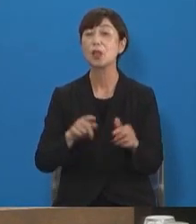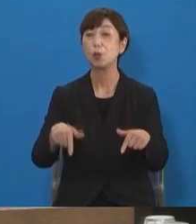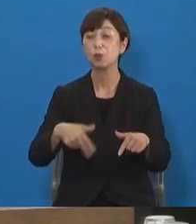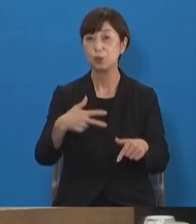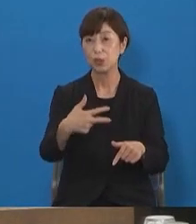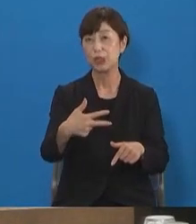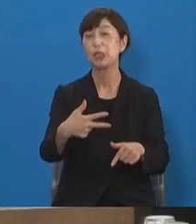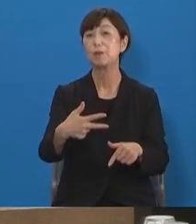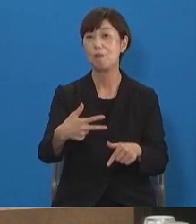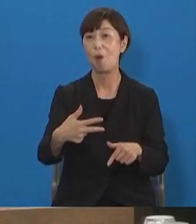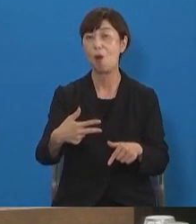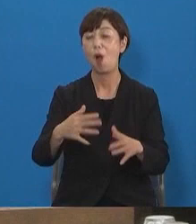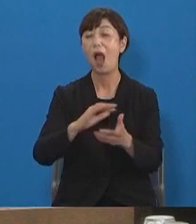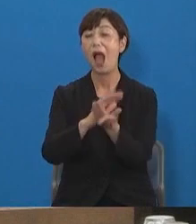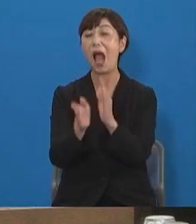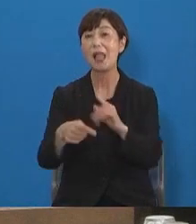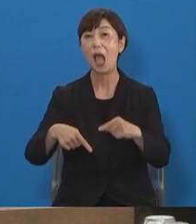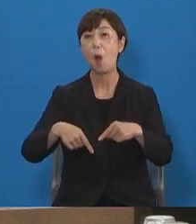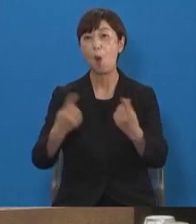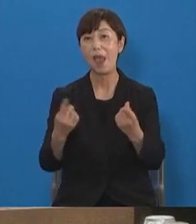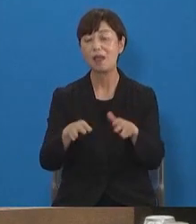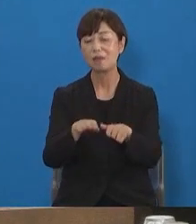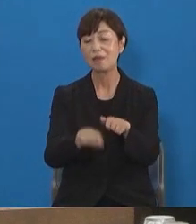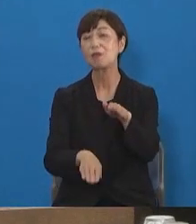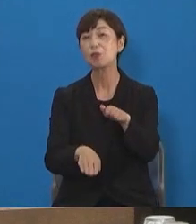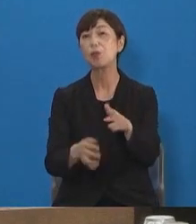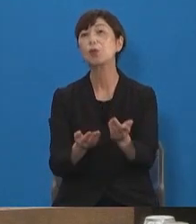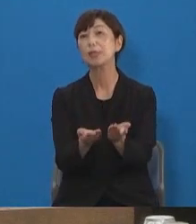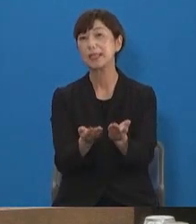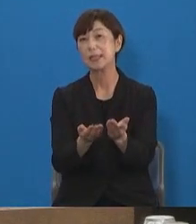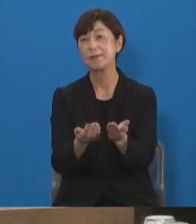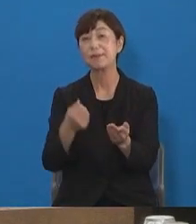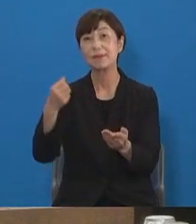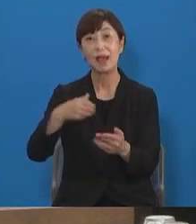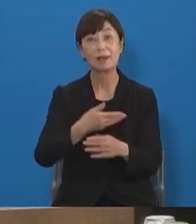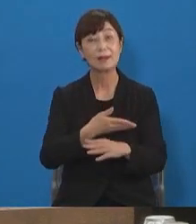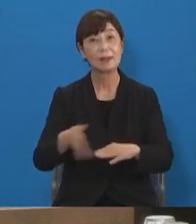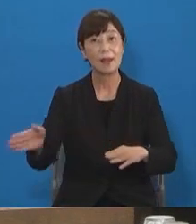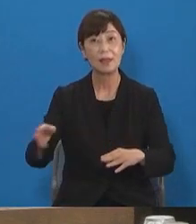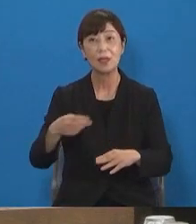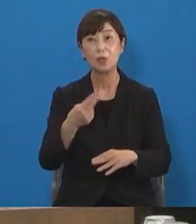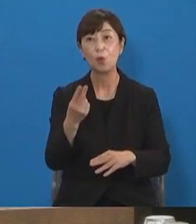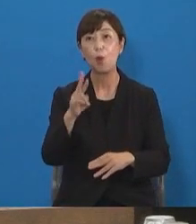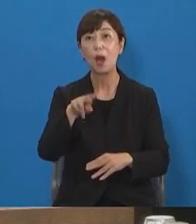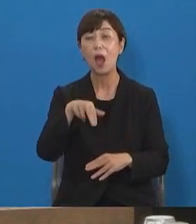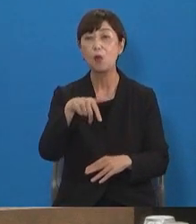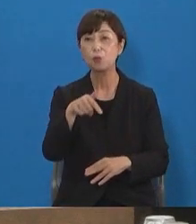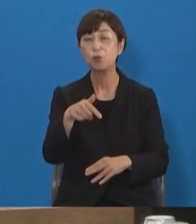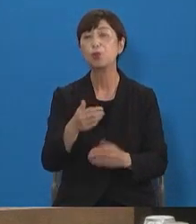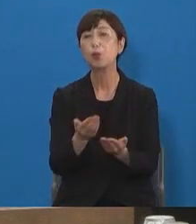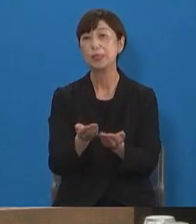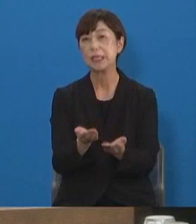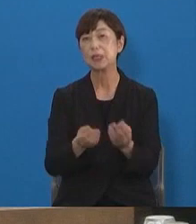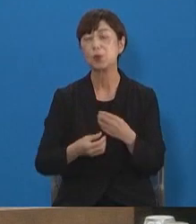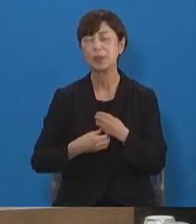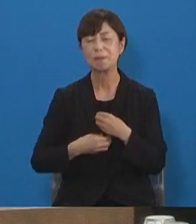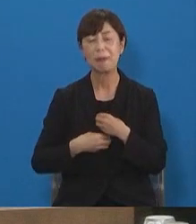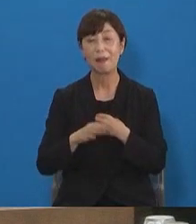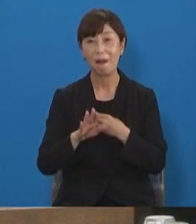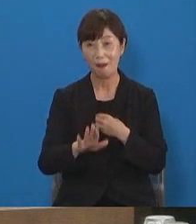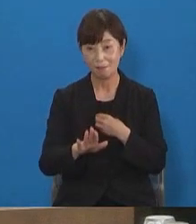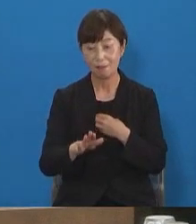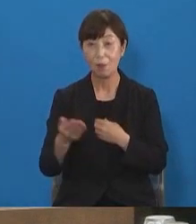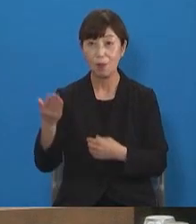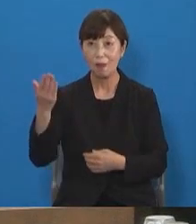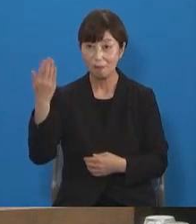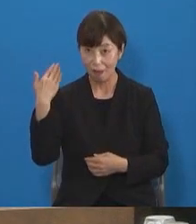ても花折断層の地震や南海トラフ地震発生への不安が高まっています。つい先